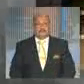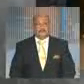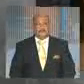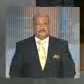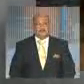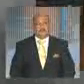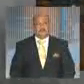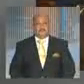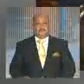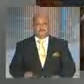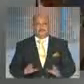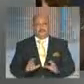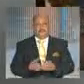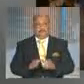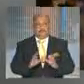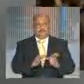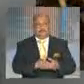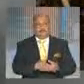كانت.